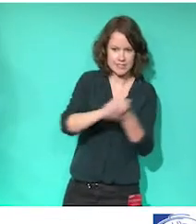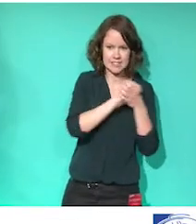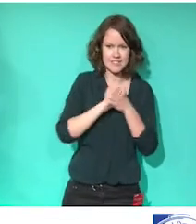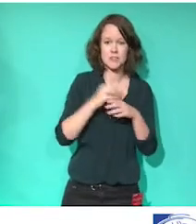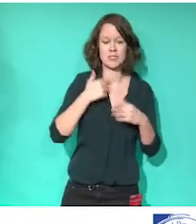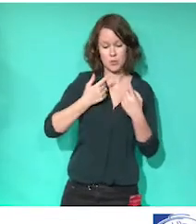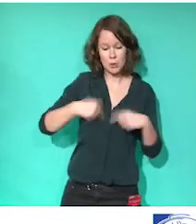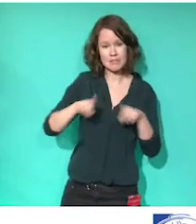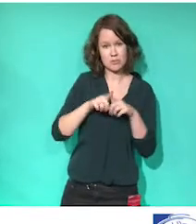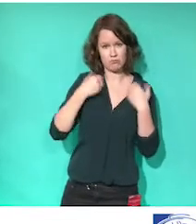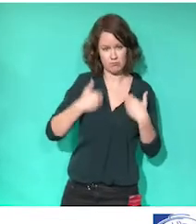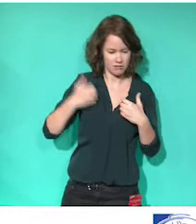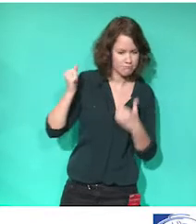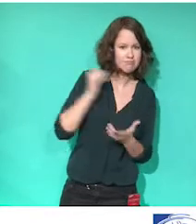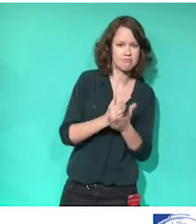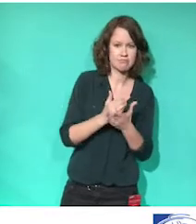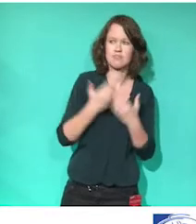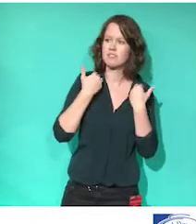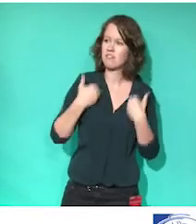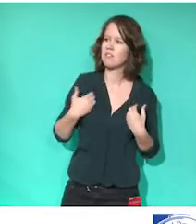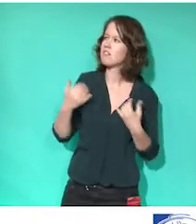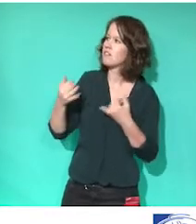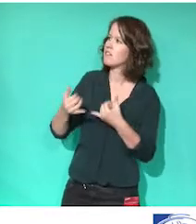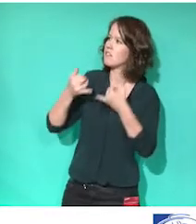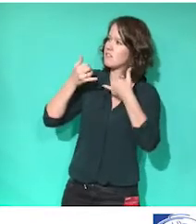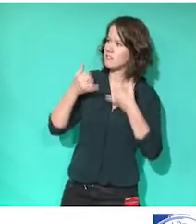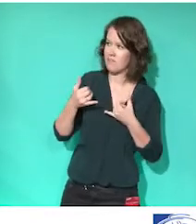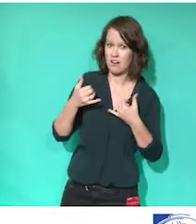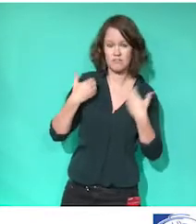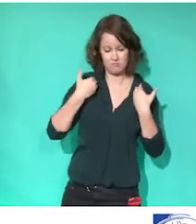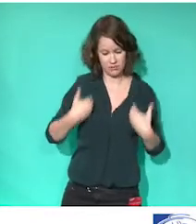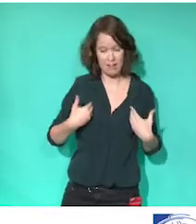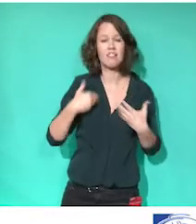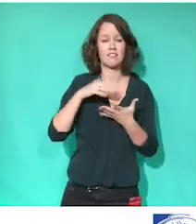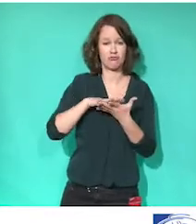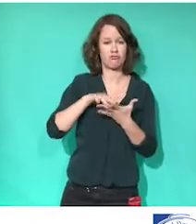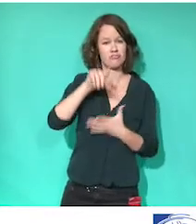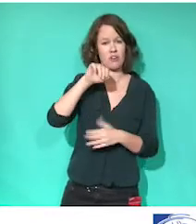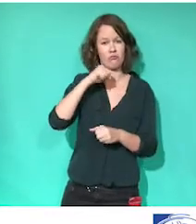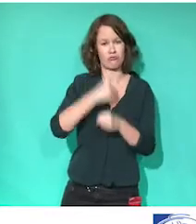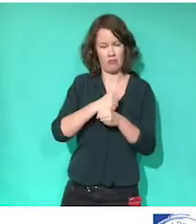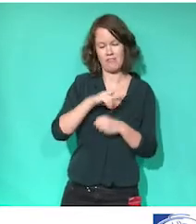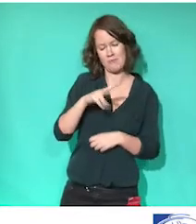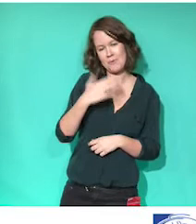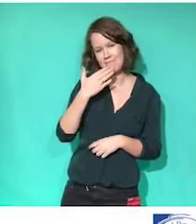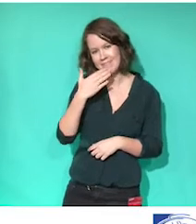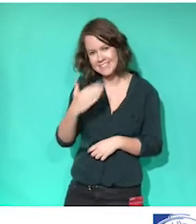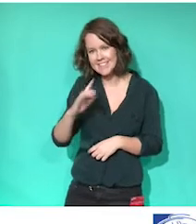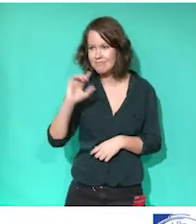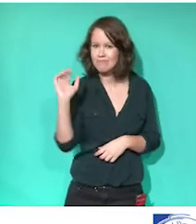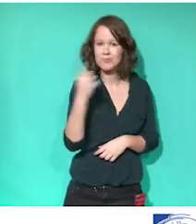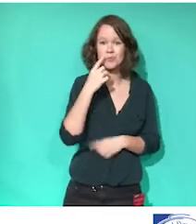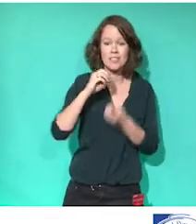cette association, l'AFA Tunnel de la comédienne de 50 ans, je remercie chaleureusement d'abord tous